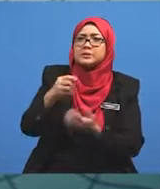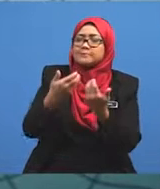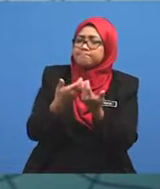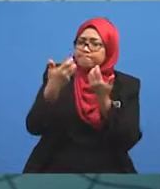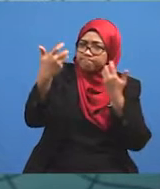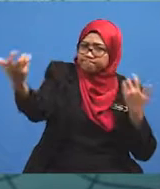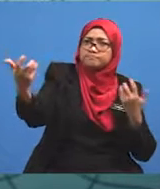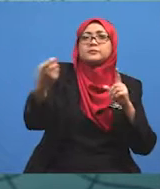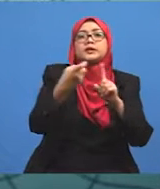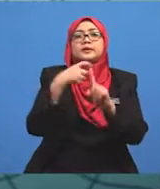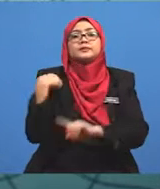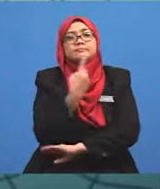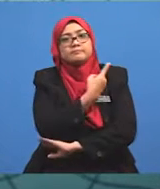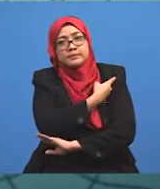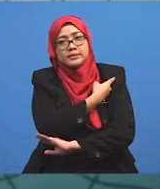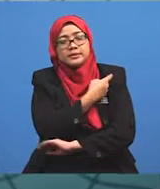dihindarkan.